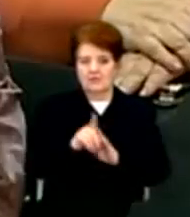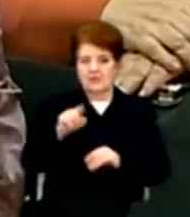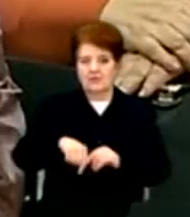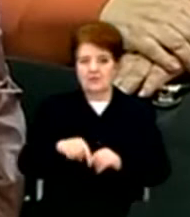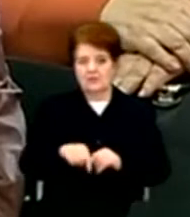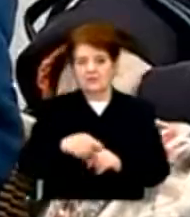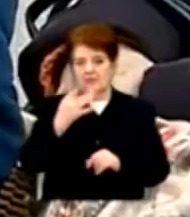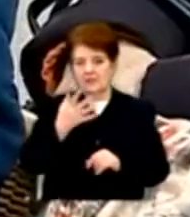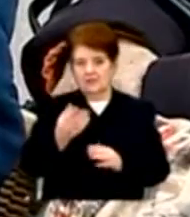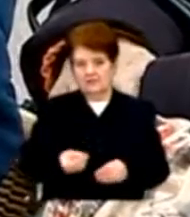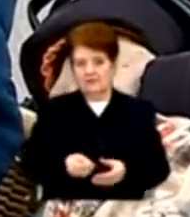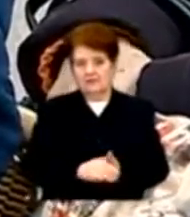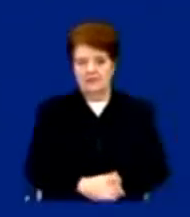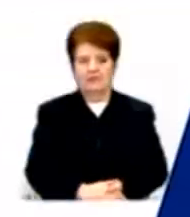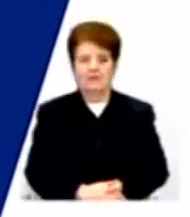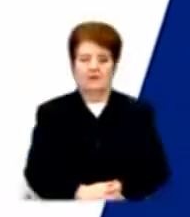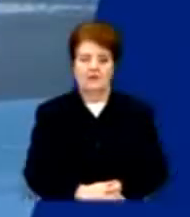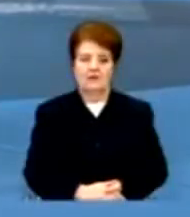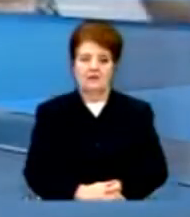acest weekend.